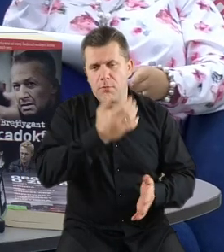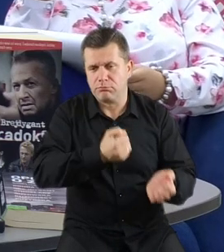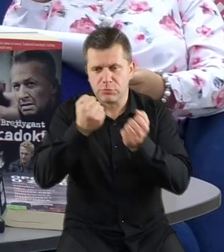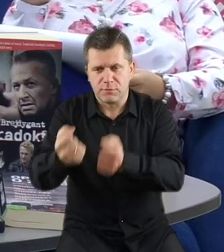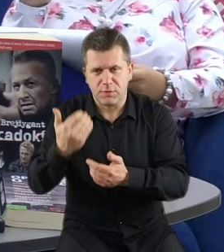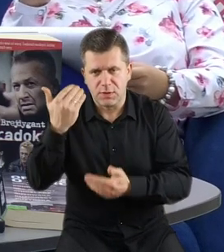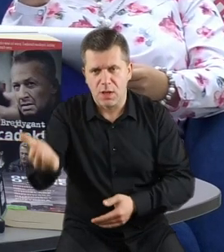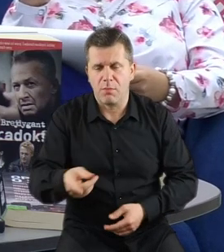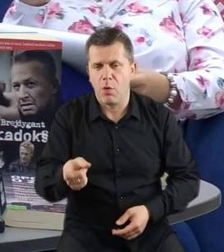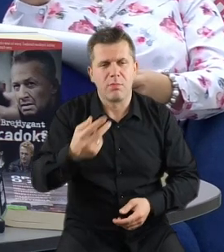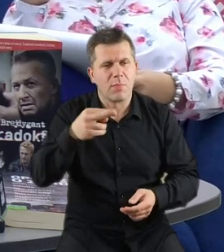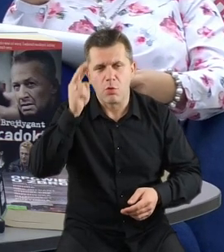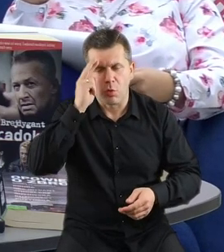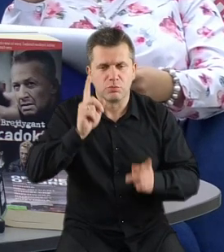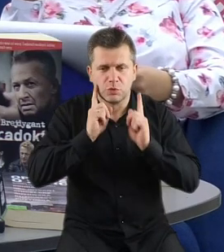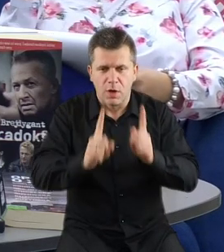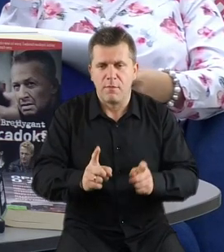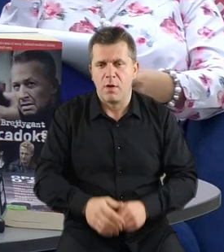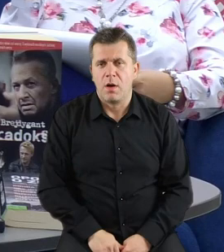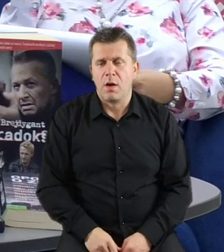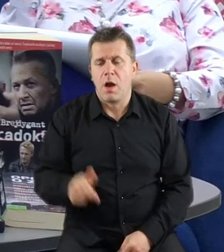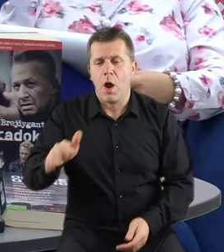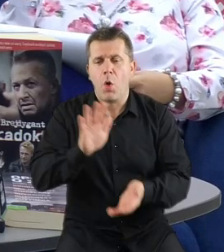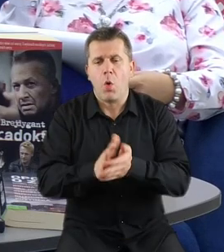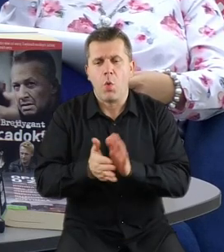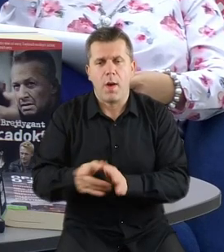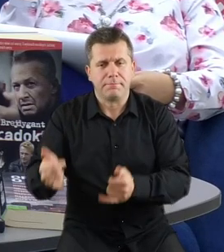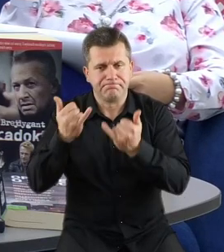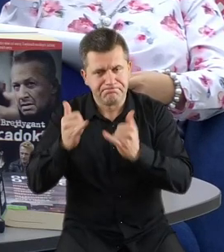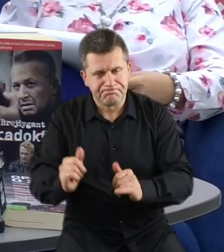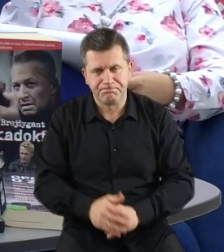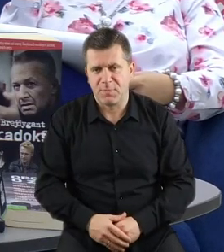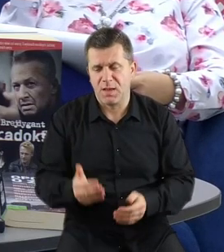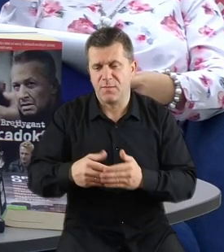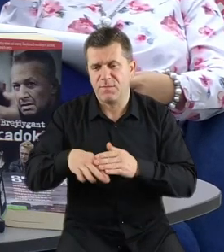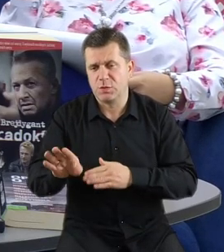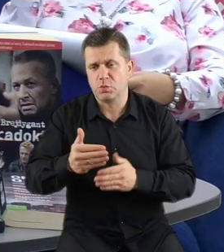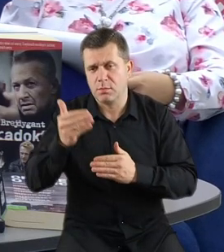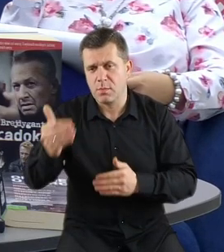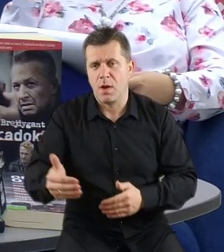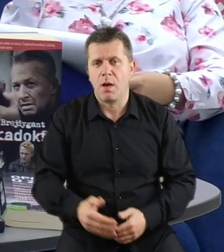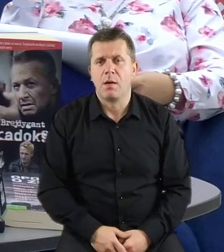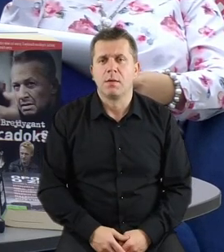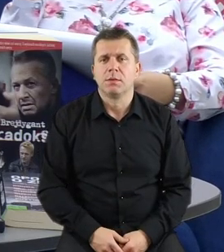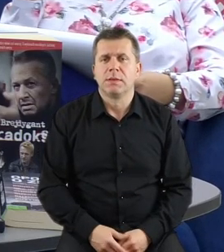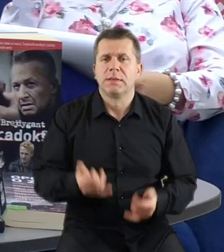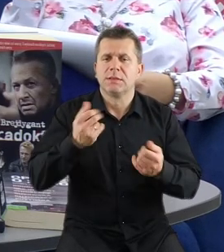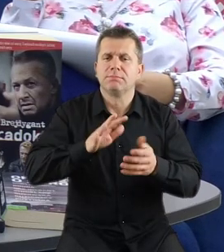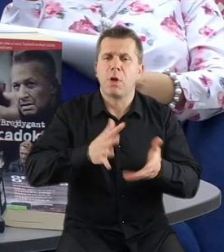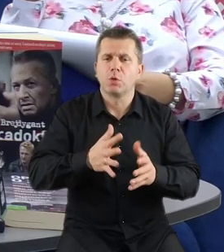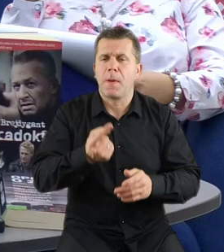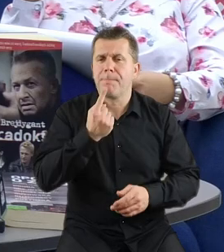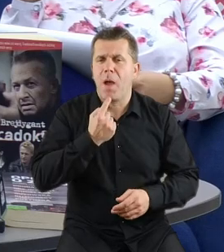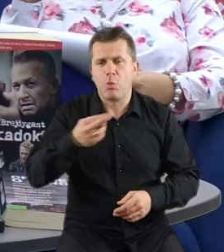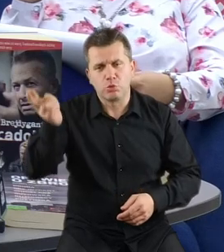kojarzy rzeczywistości. Natomiast wyszła z tych ram w układzie. Wyszła w sposób dla mnie trochę nieczytelny,